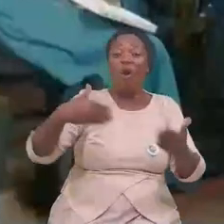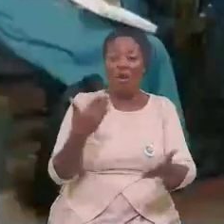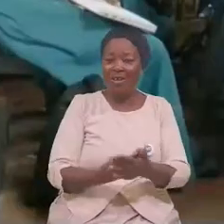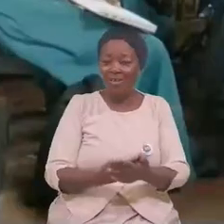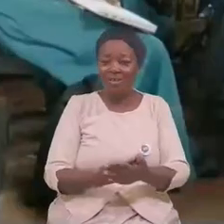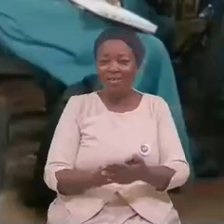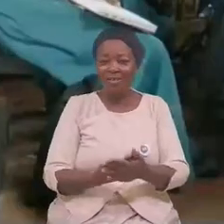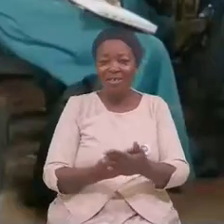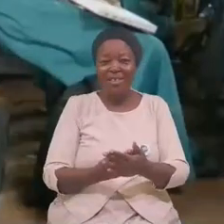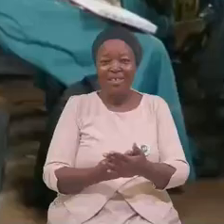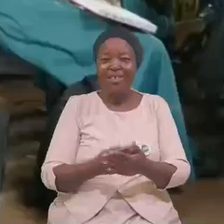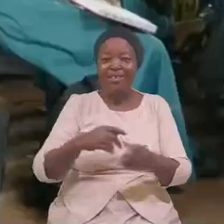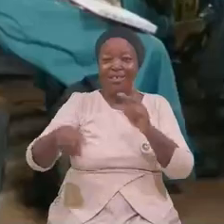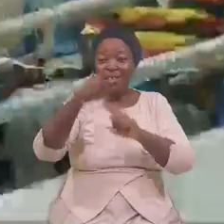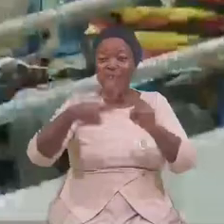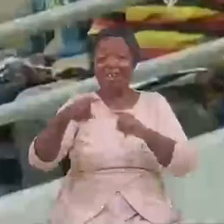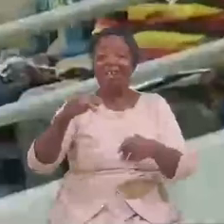je fais partie de ce tous,